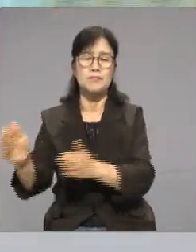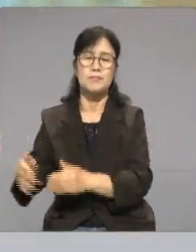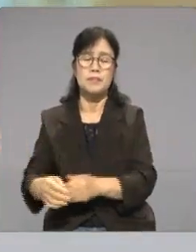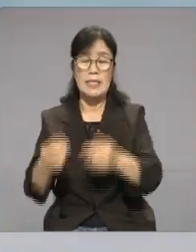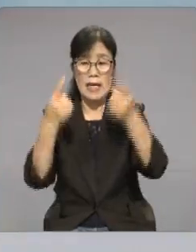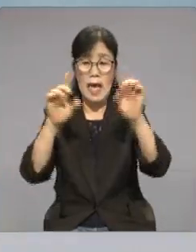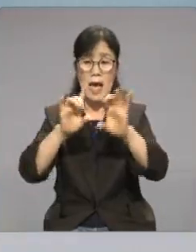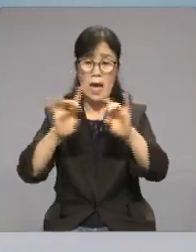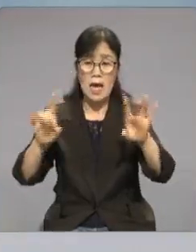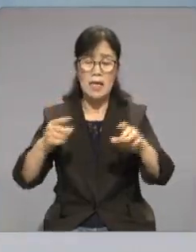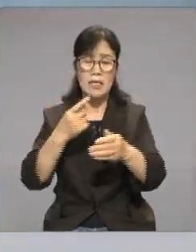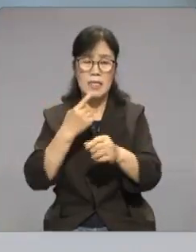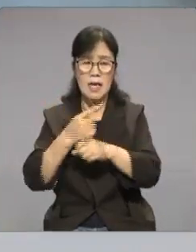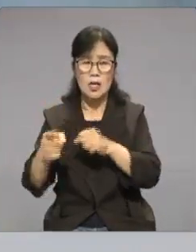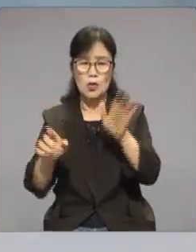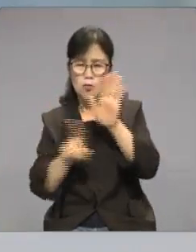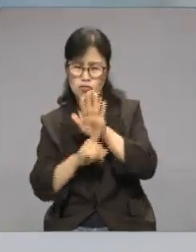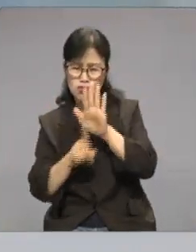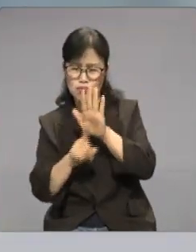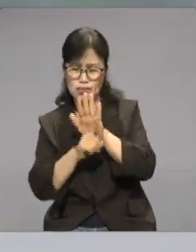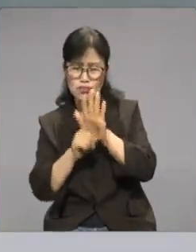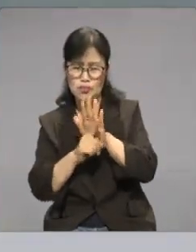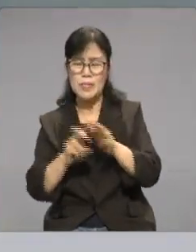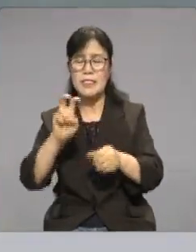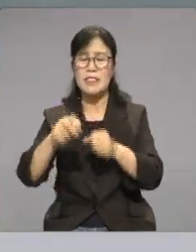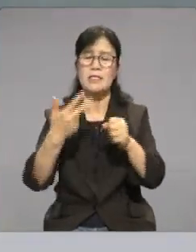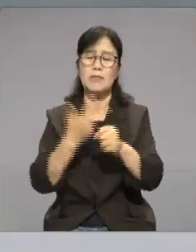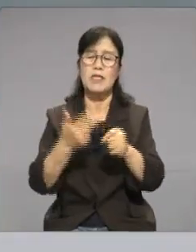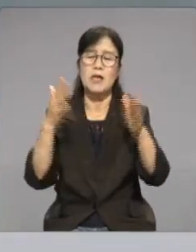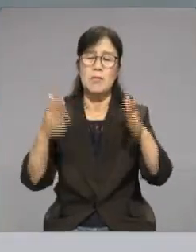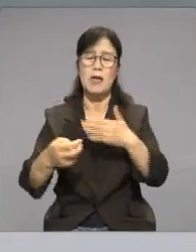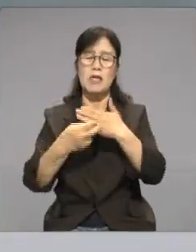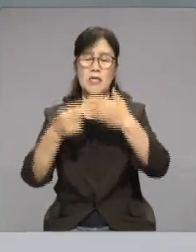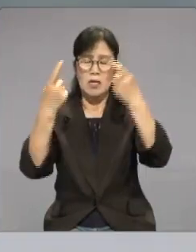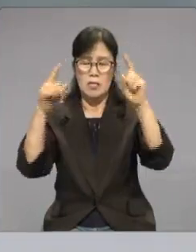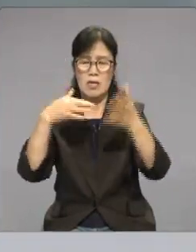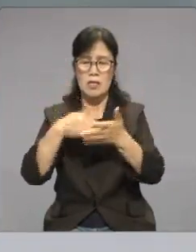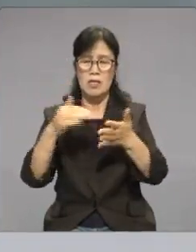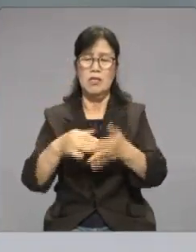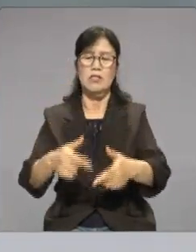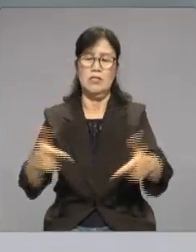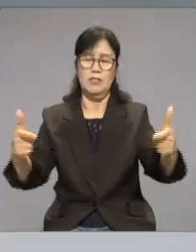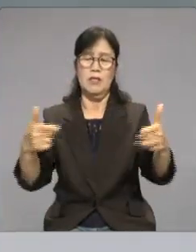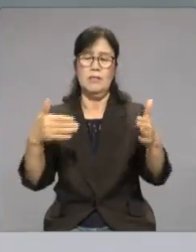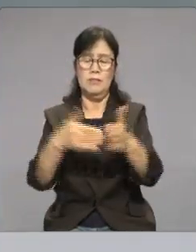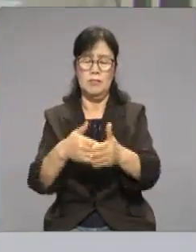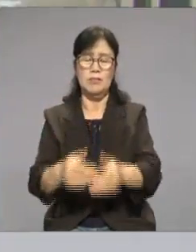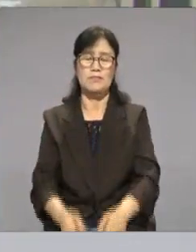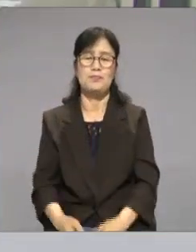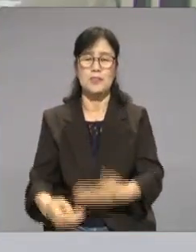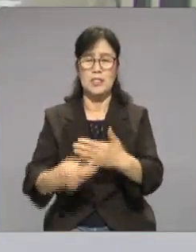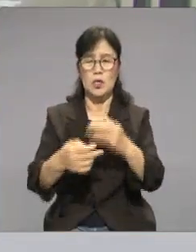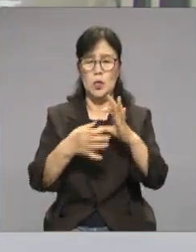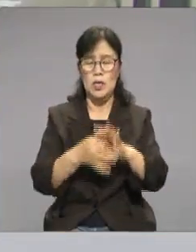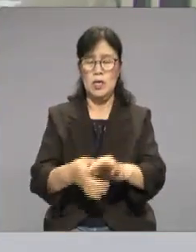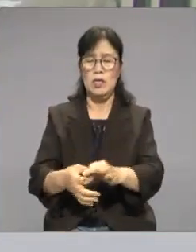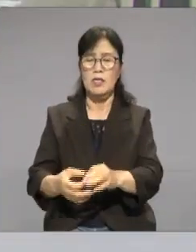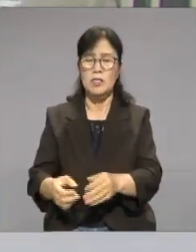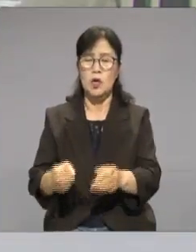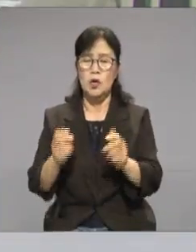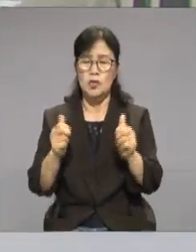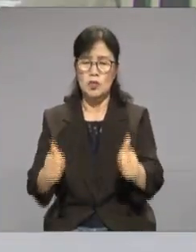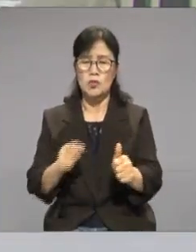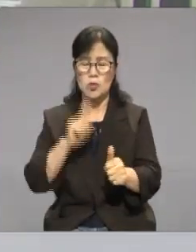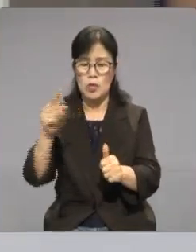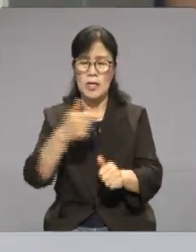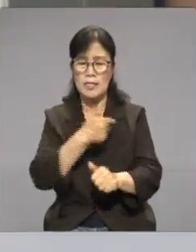각 대학이 내년도 모집 요강을 발표하며 27년 만에 의과대학 증원 절차가 마무리됐습니다. 의료계는 계속해 소송과 큰